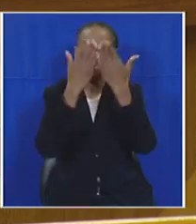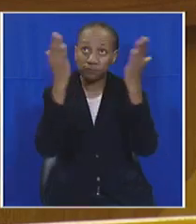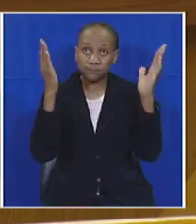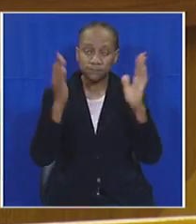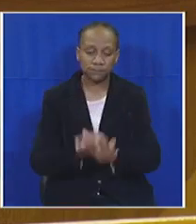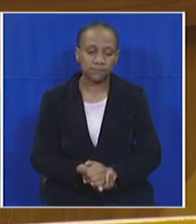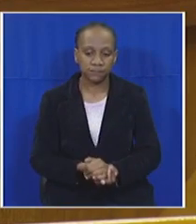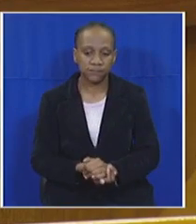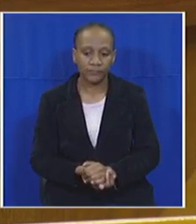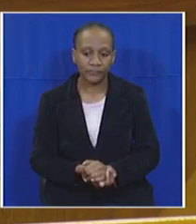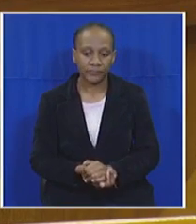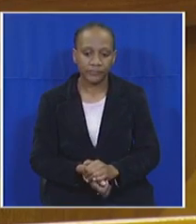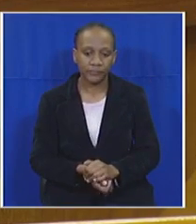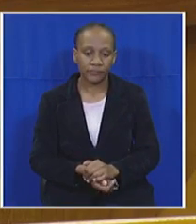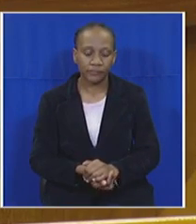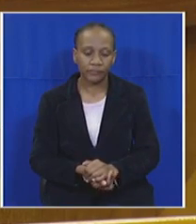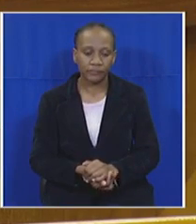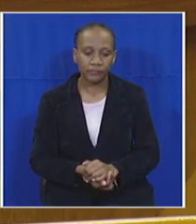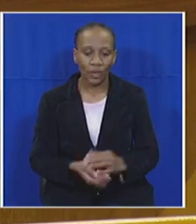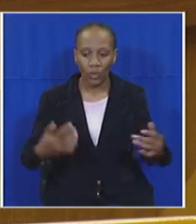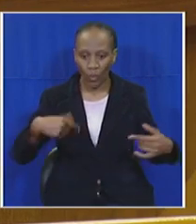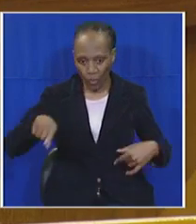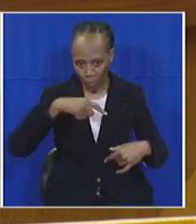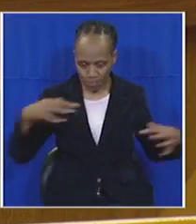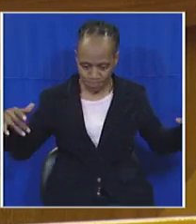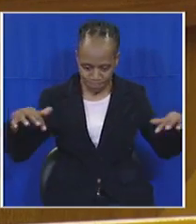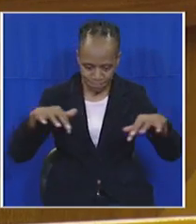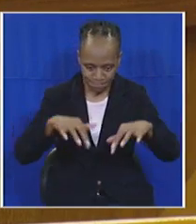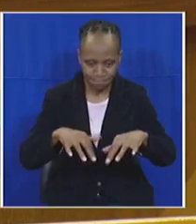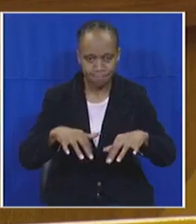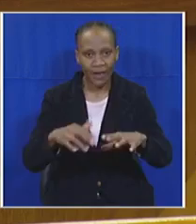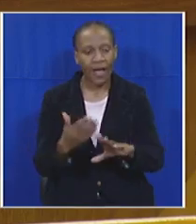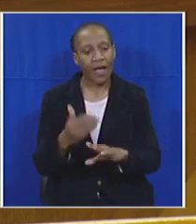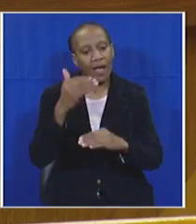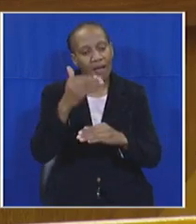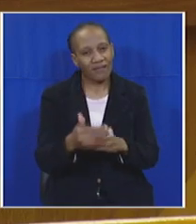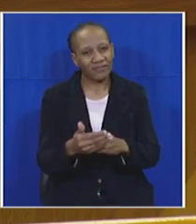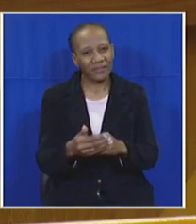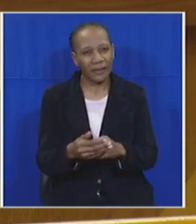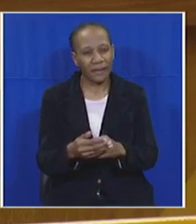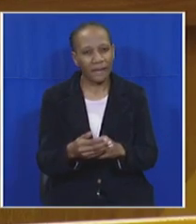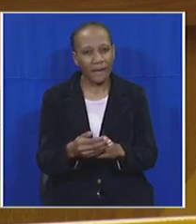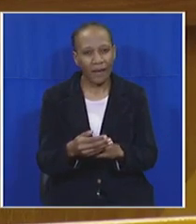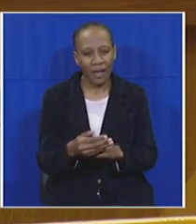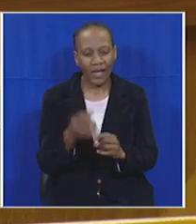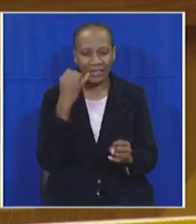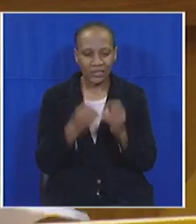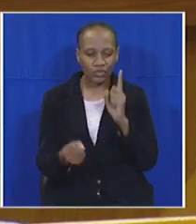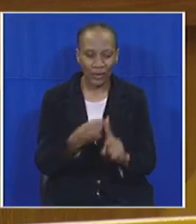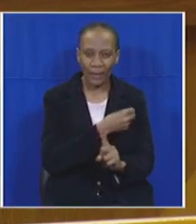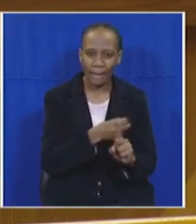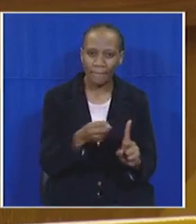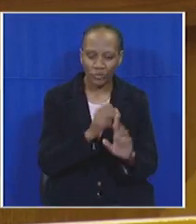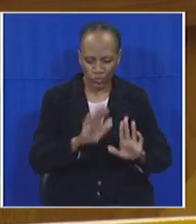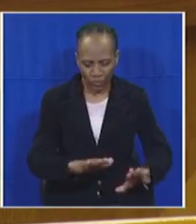liseshweni lokunukubezwa kubulawa ezingane nabesifazane. Umvelinqanga aza khumbule izwe lethu nohulumeni wentando yeningi.